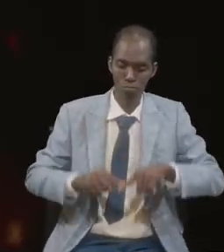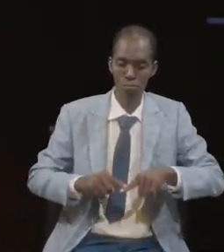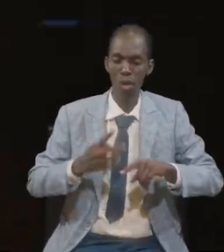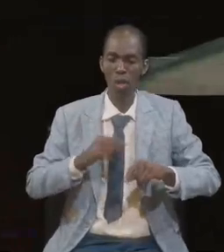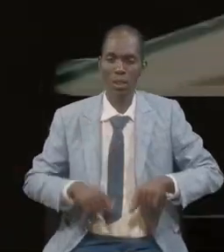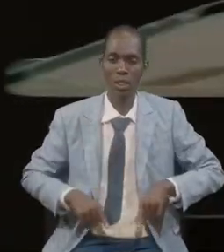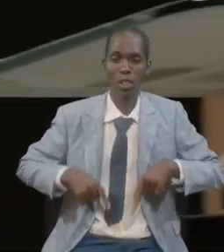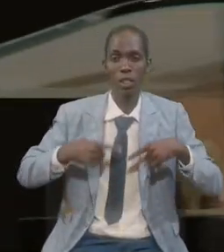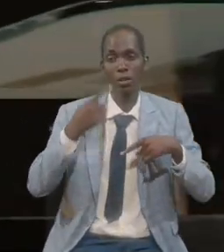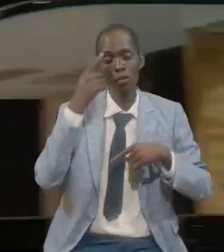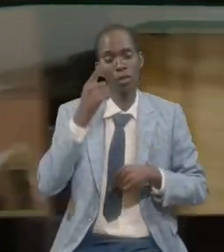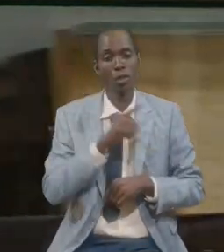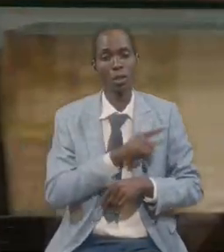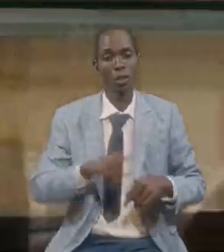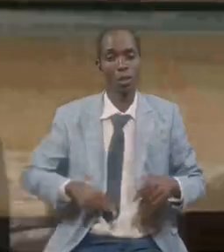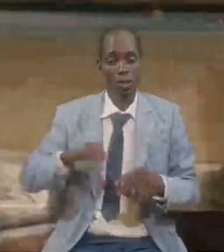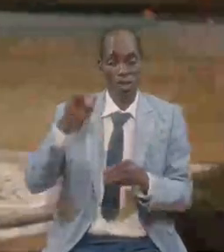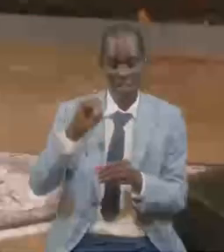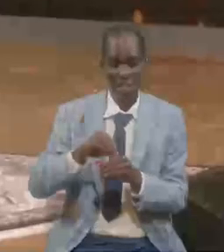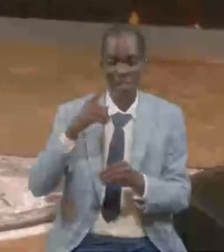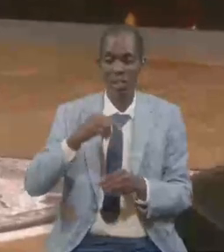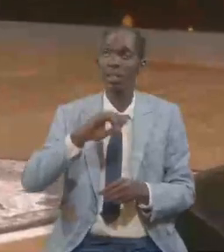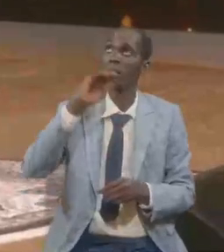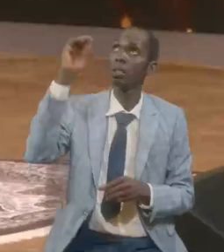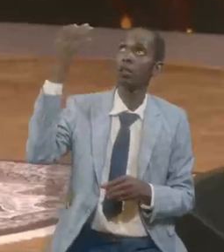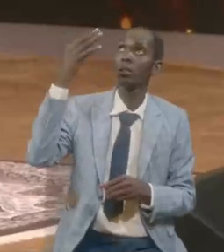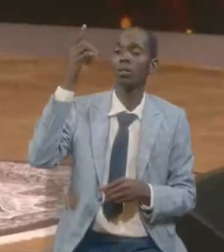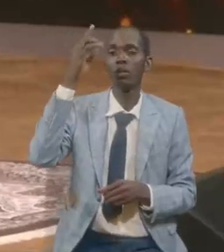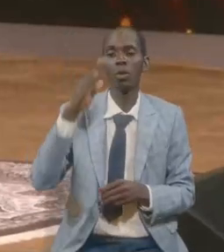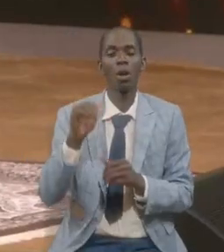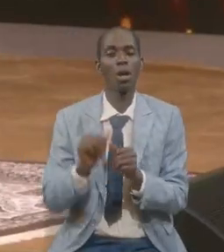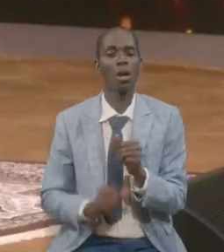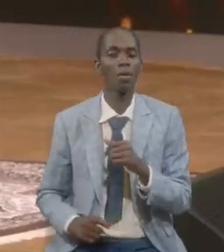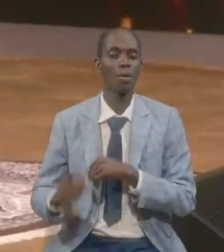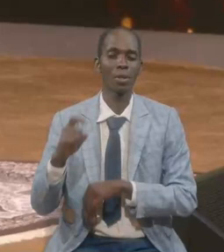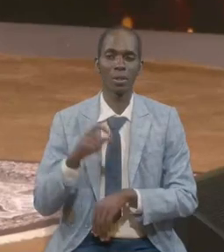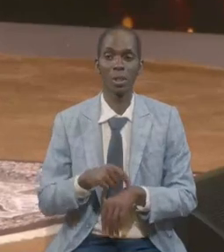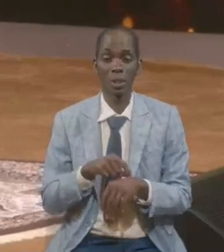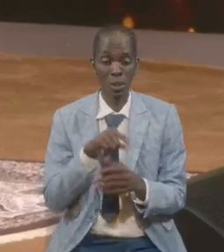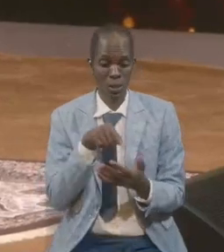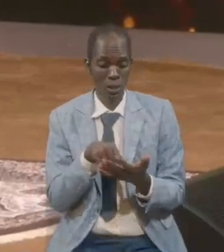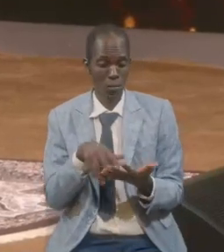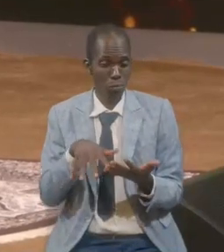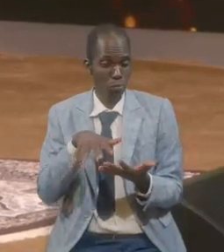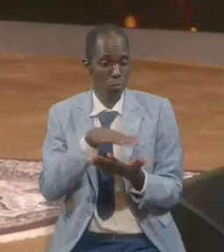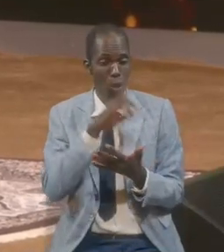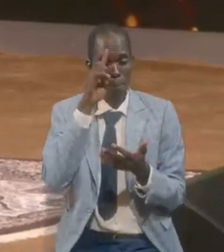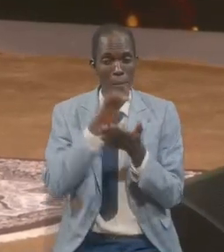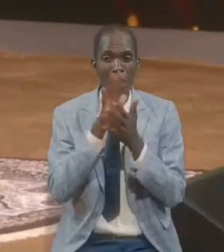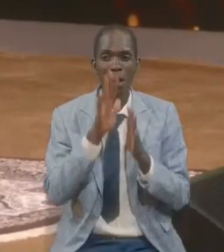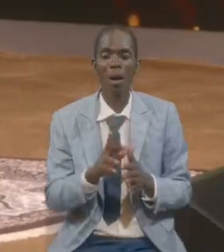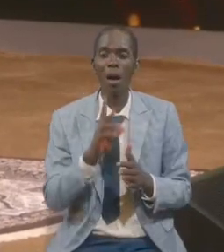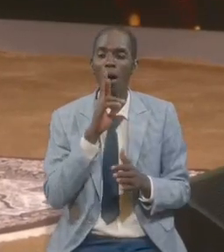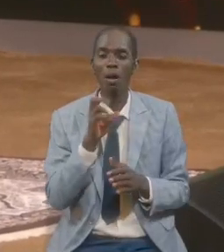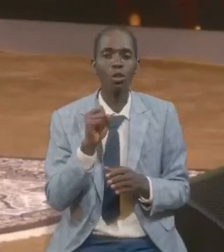vivent pour le Seigneur par la grâce de Dieu à tout moment. Les croyants, ces croyants se sont